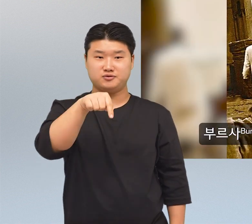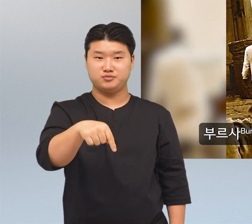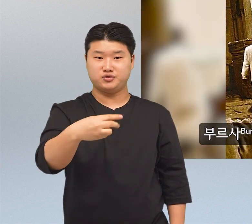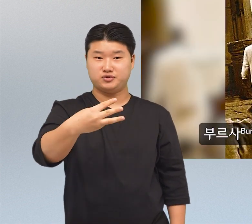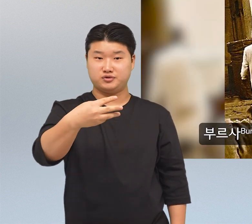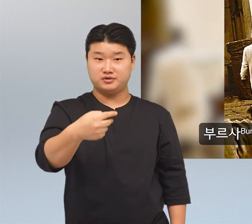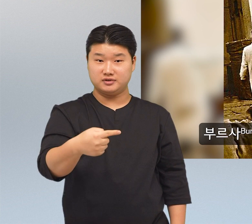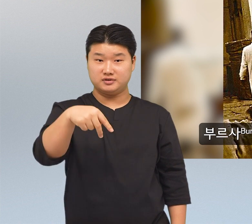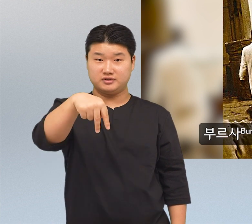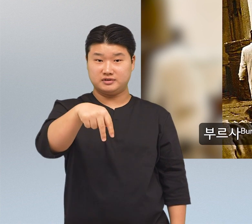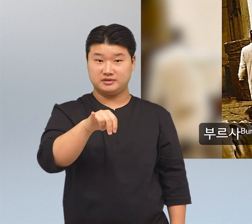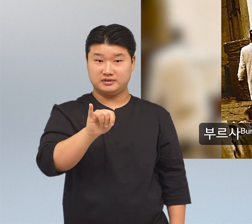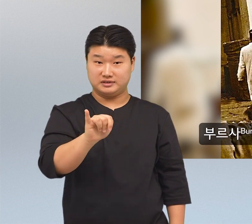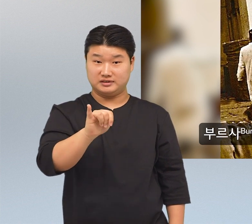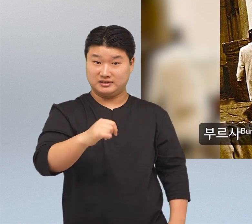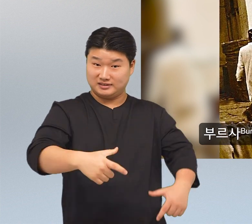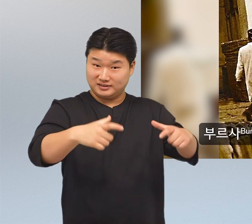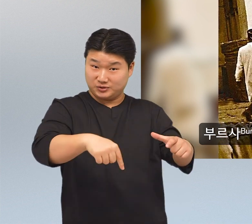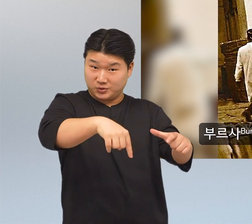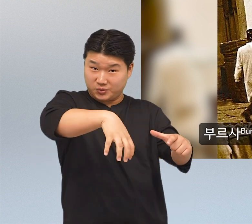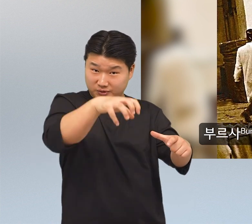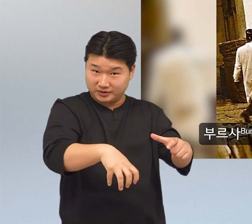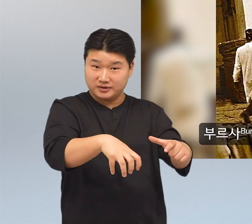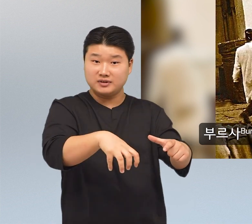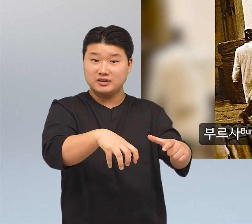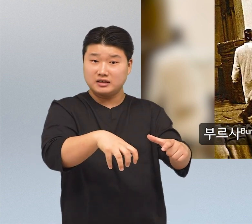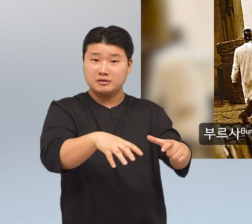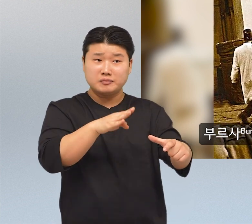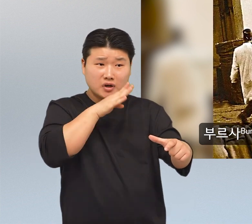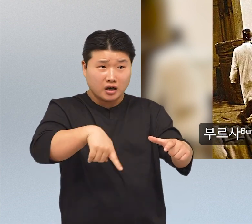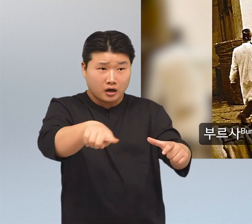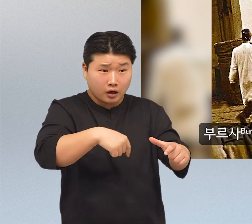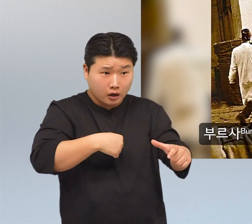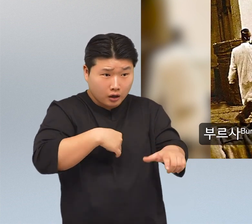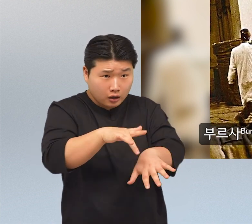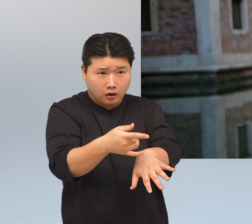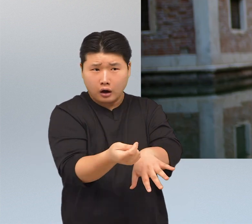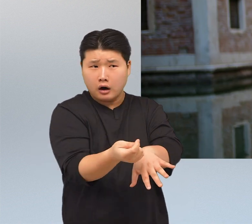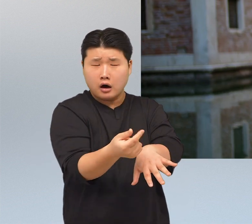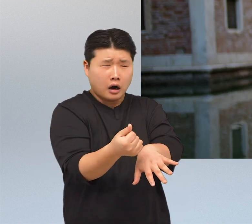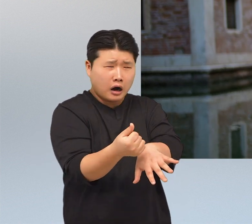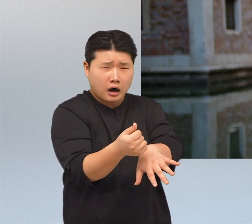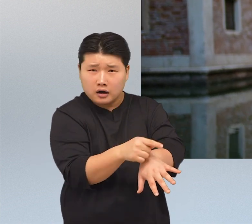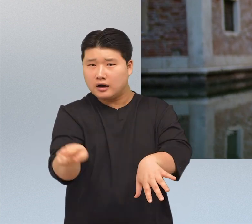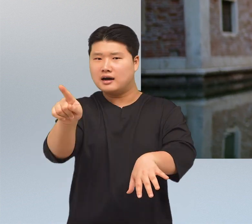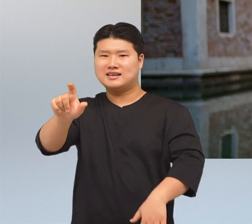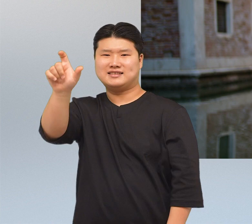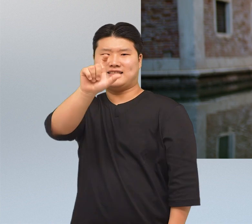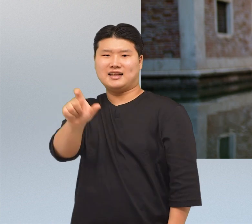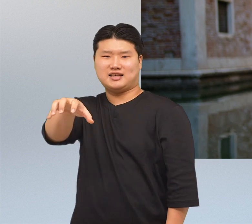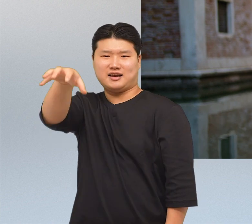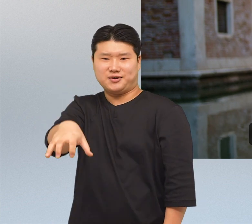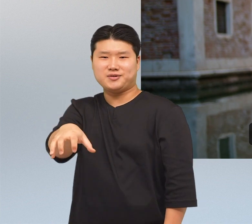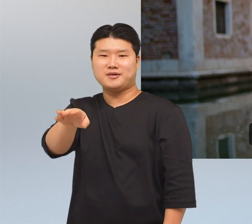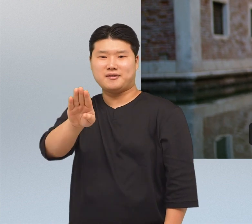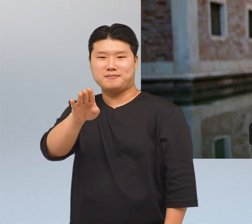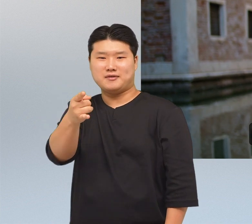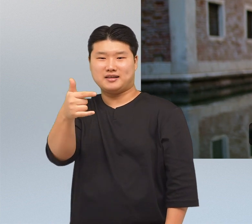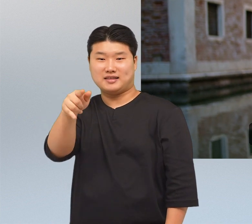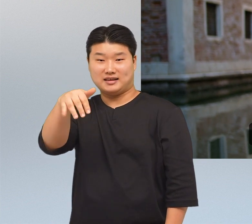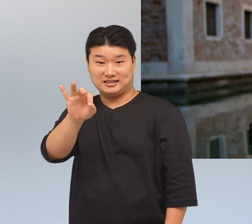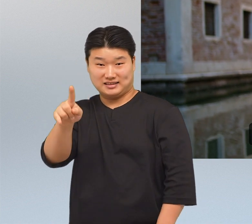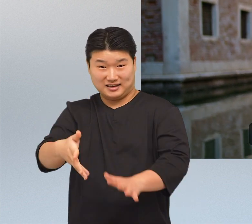부르사 지역에서 양잠을 해서 실크 수요를 감당했습니다. 옷감이 충분하지 않을 때는